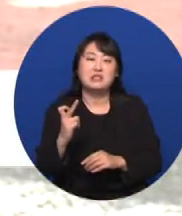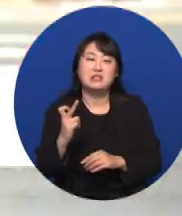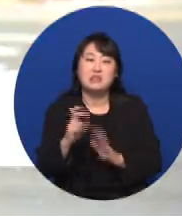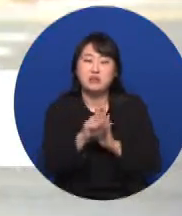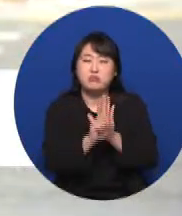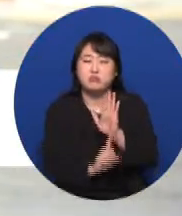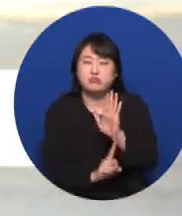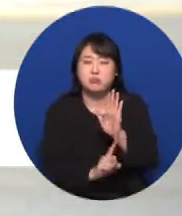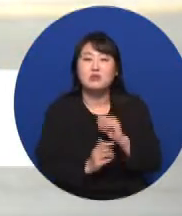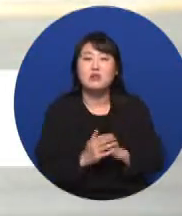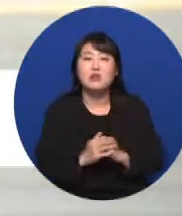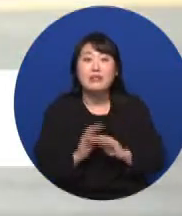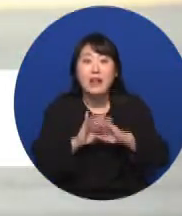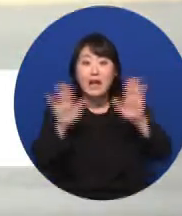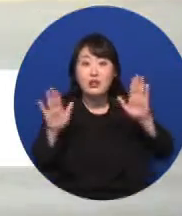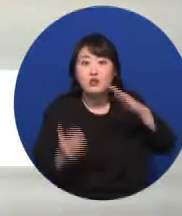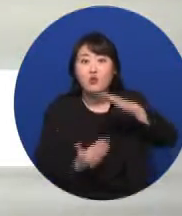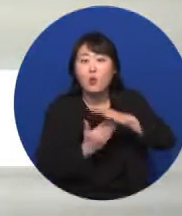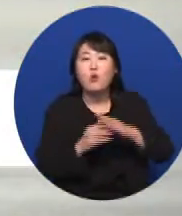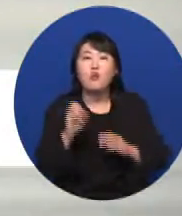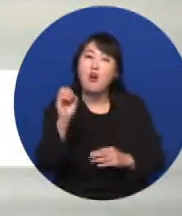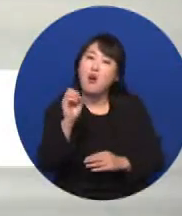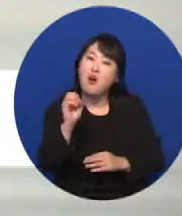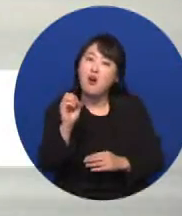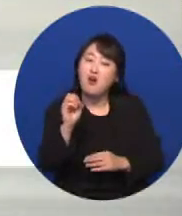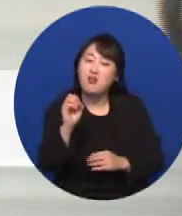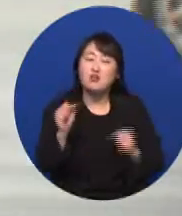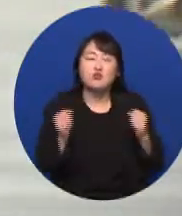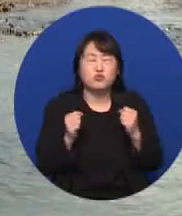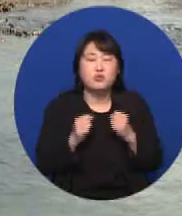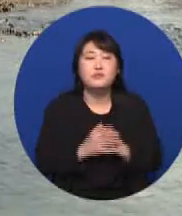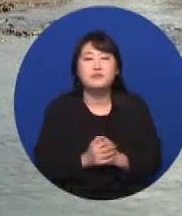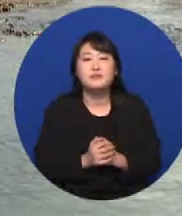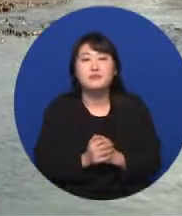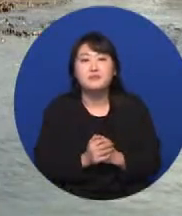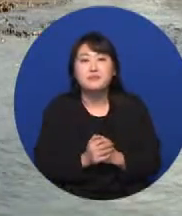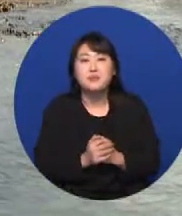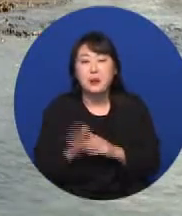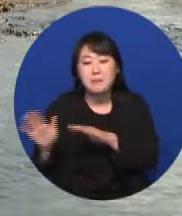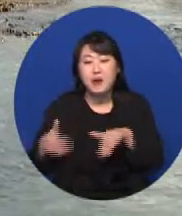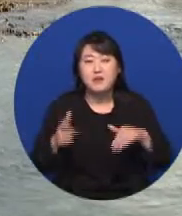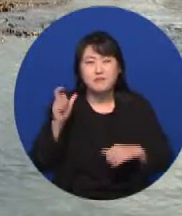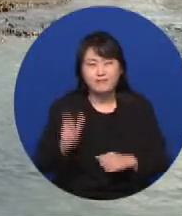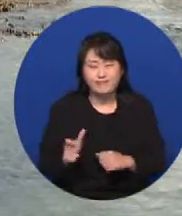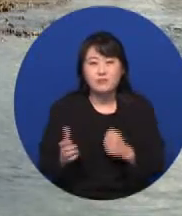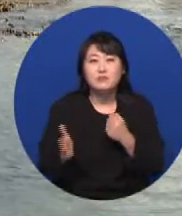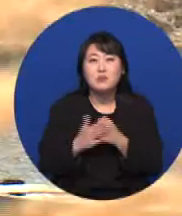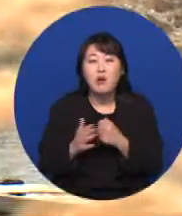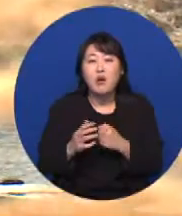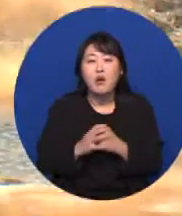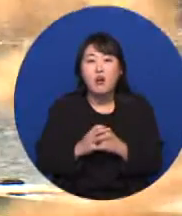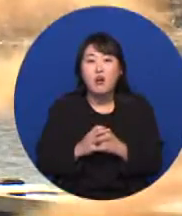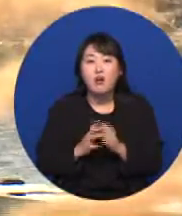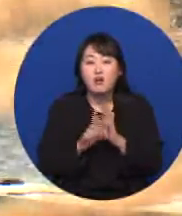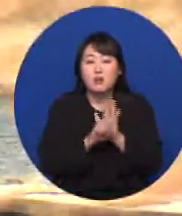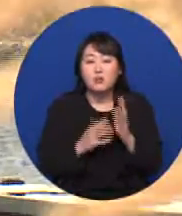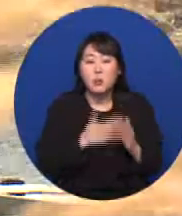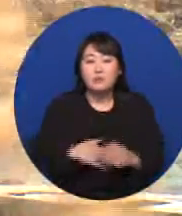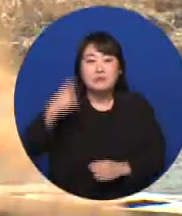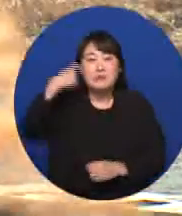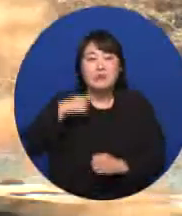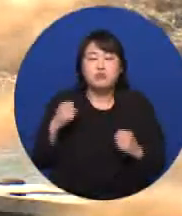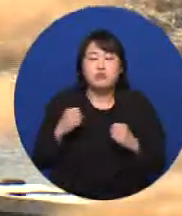떨어지고 낮에도 영도 안팎에 머물러 쉽게 씁니다 바람도 강하게 불어 체감온도는 더 낮을 것으로 보여